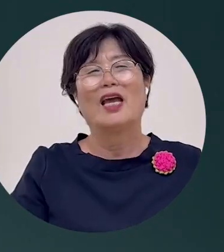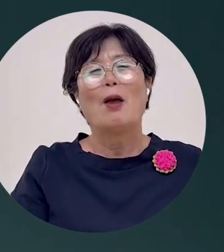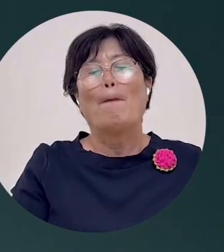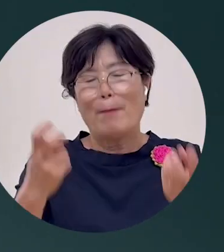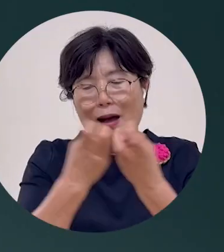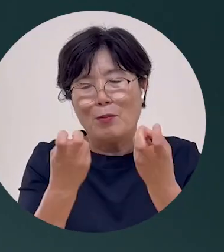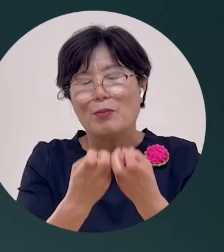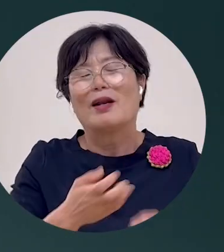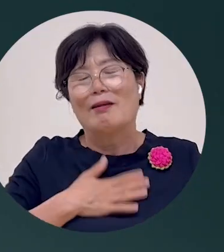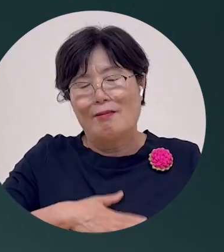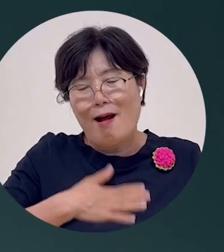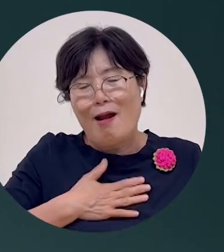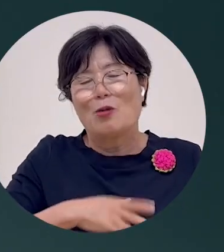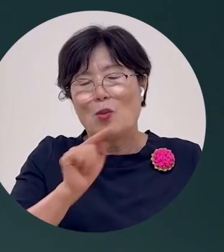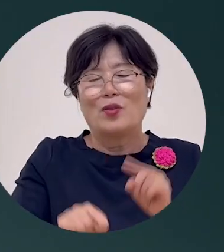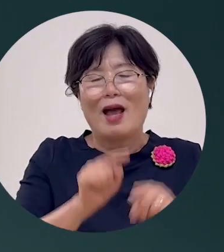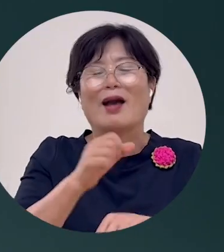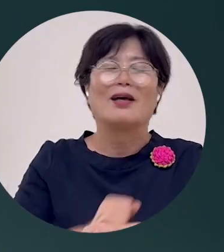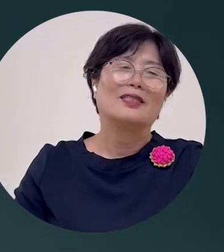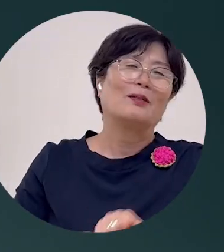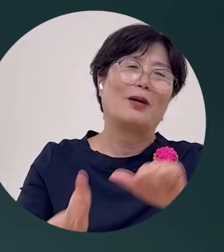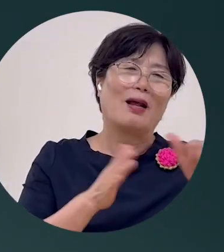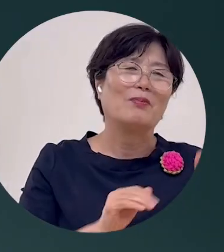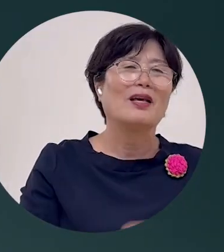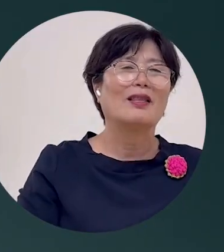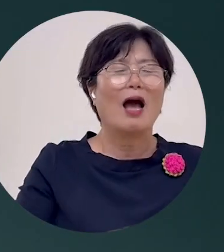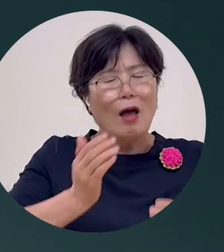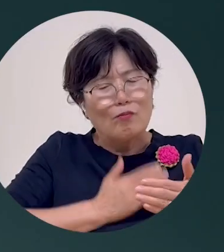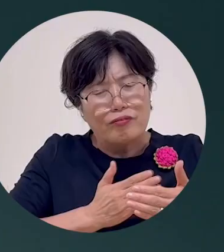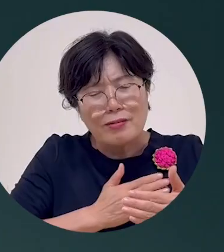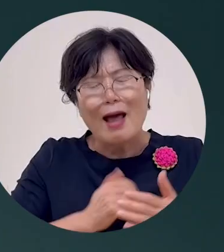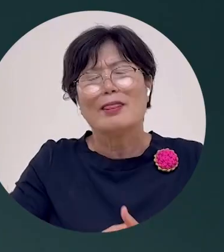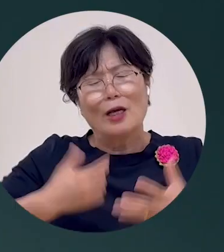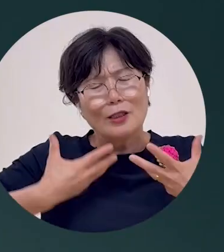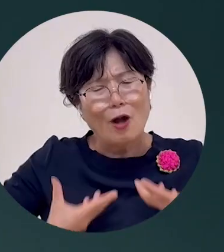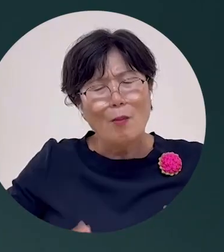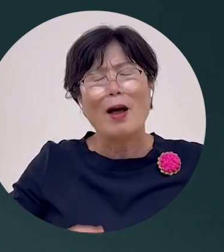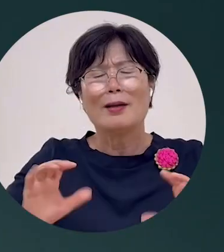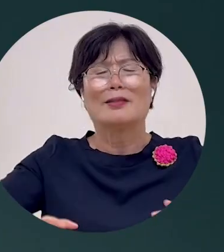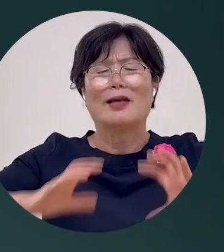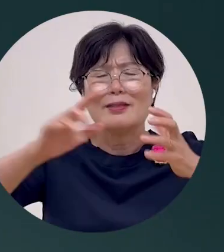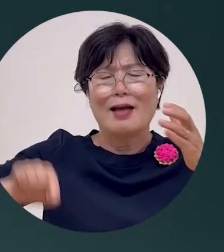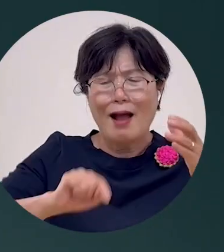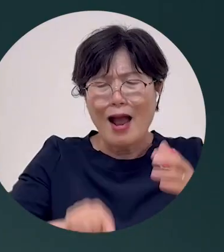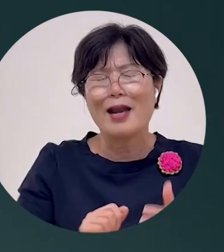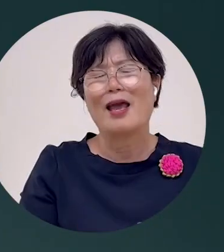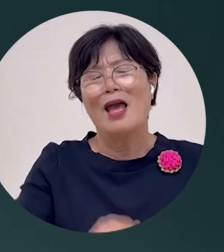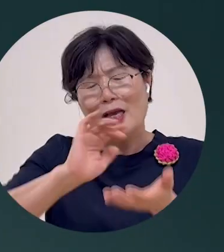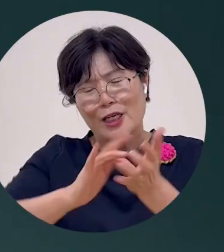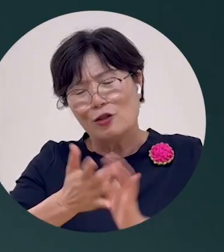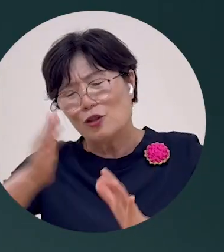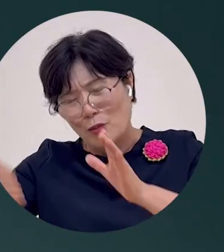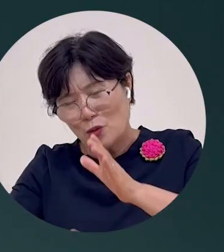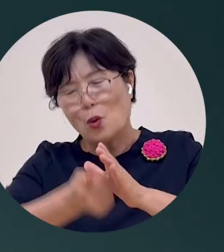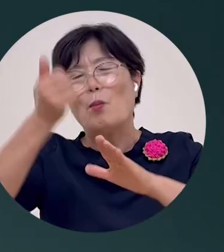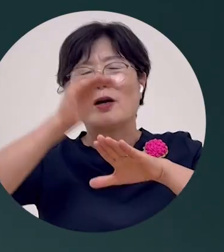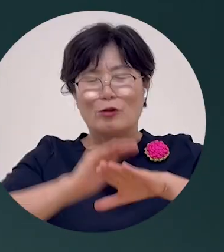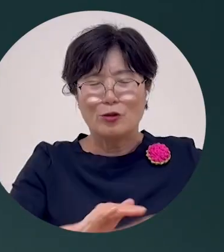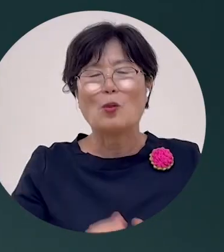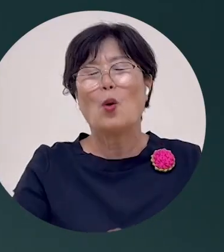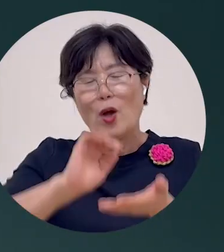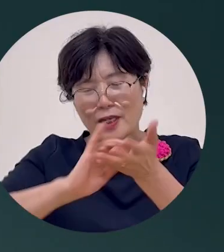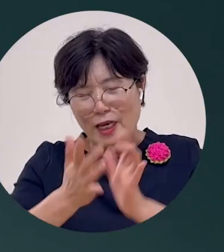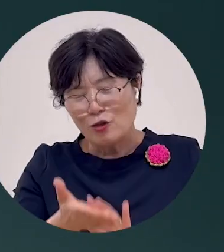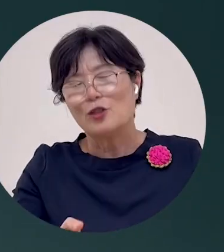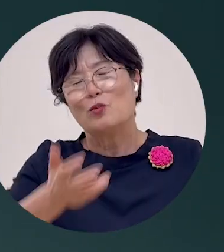대안이죠. 불안하고 절망의 세상에 우리가 예수님의 소망을 가지고 예수로 꿈을 꾸게